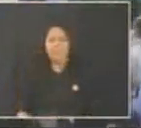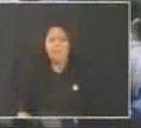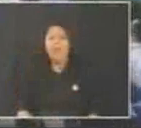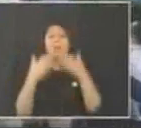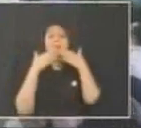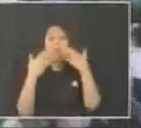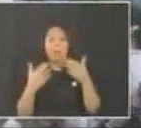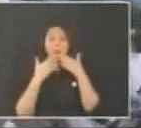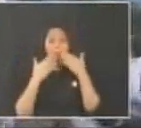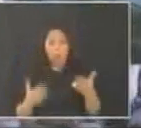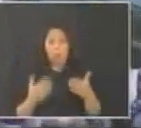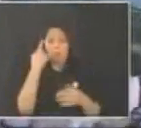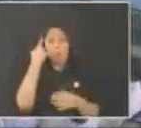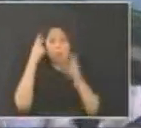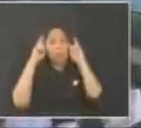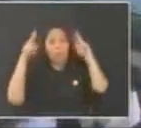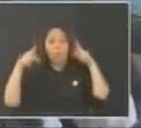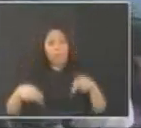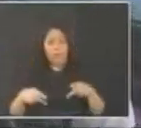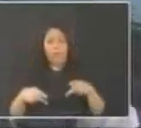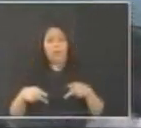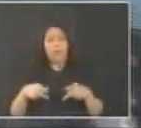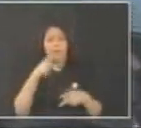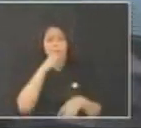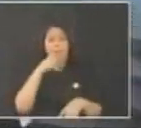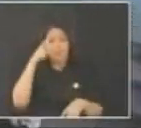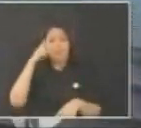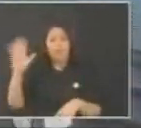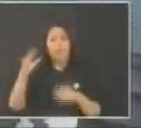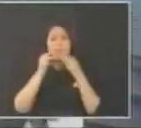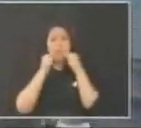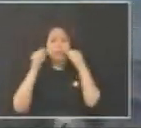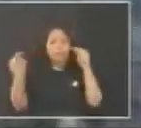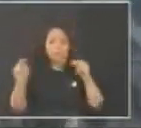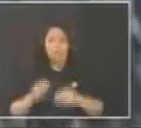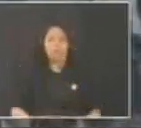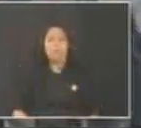Maraming salamat po sa ating pangalawang pangulo para sa inyong mensahe.